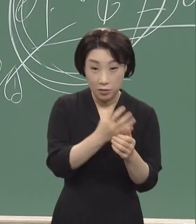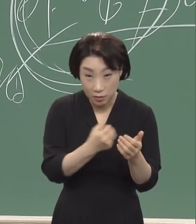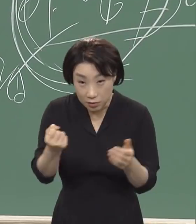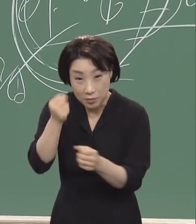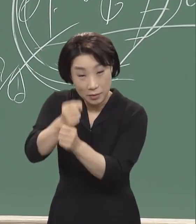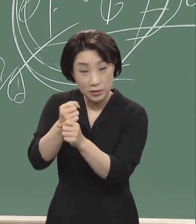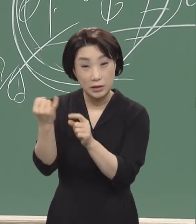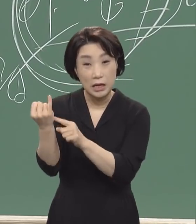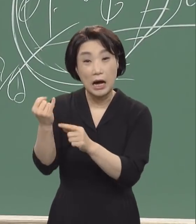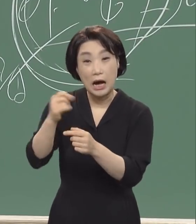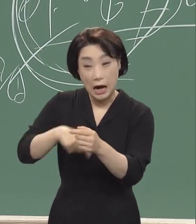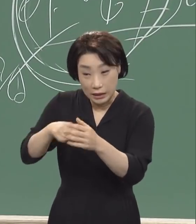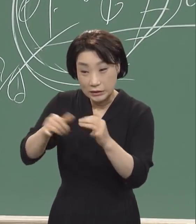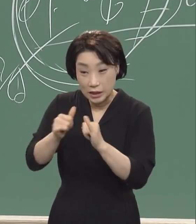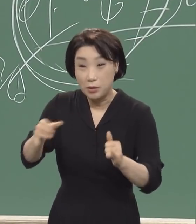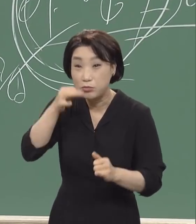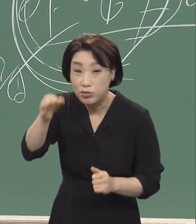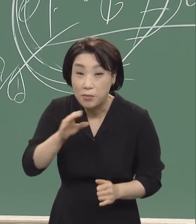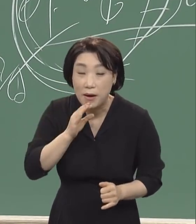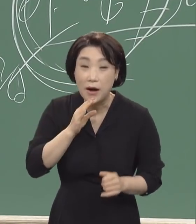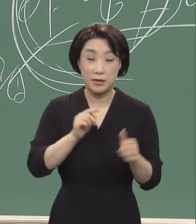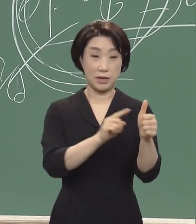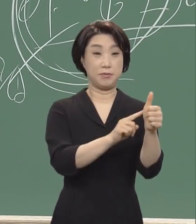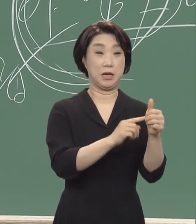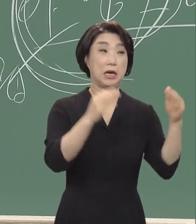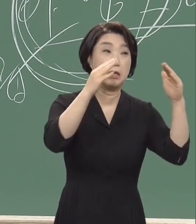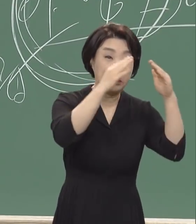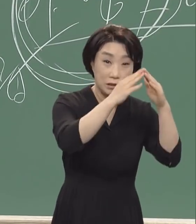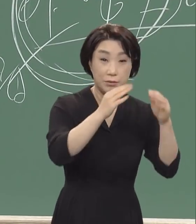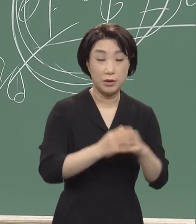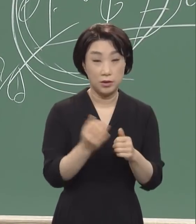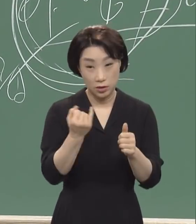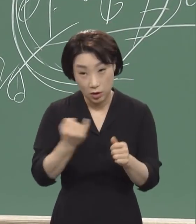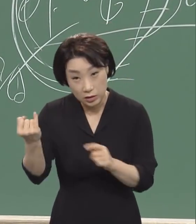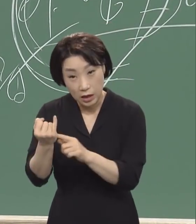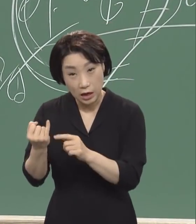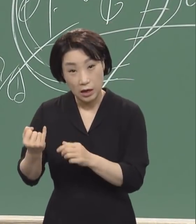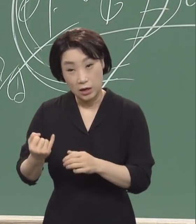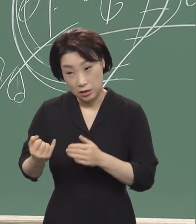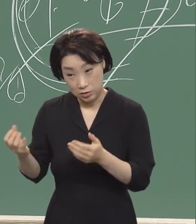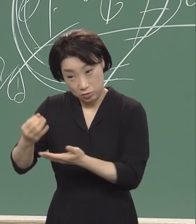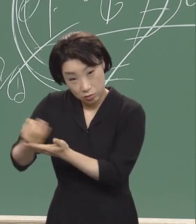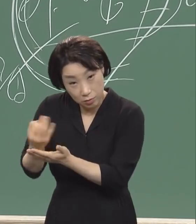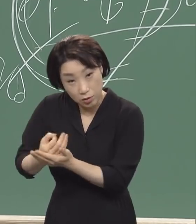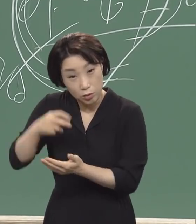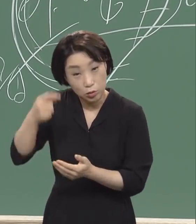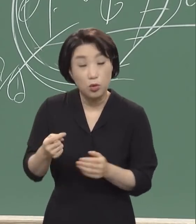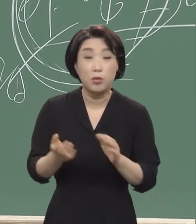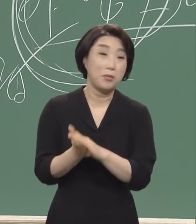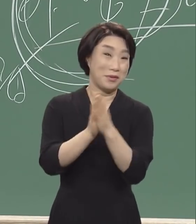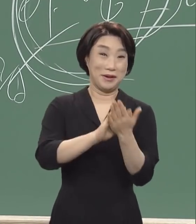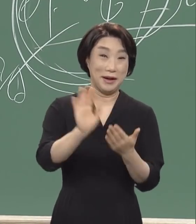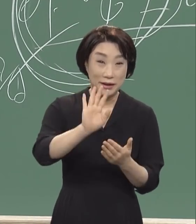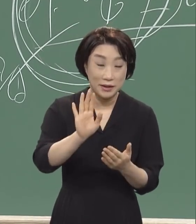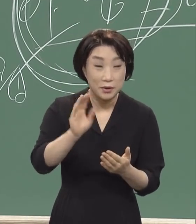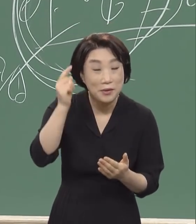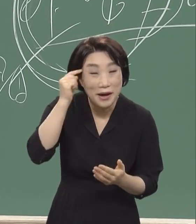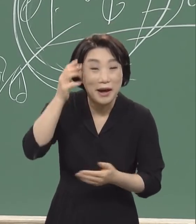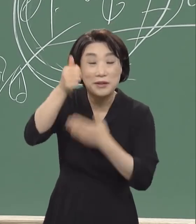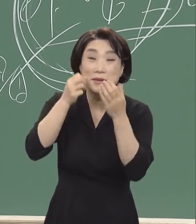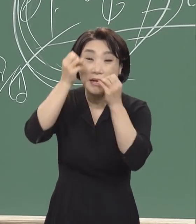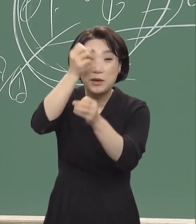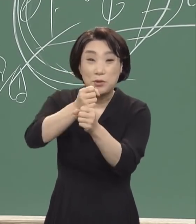살림을 하고 여자가 밖에서 손 벌어도 이건 변하지 않아요. 왜? 하나님이 창조한 법칙입니다.